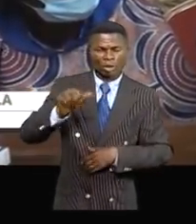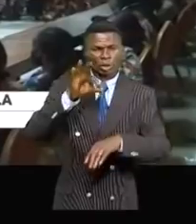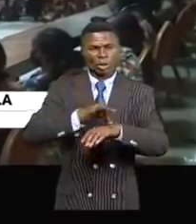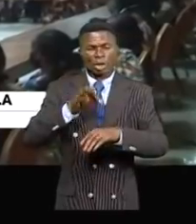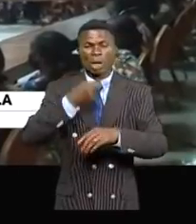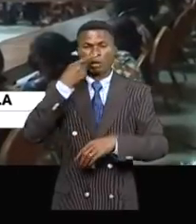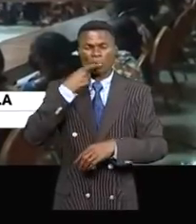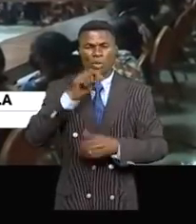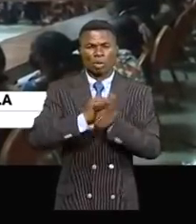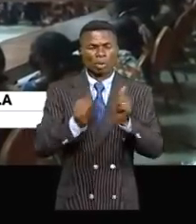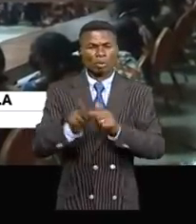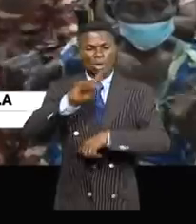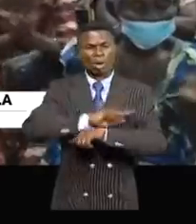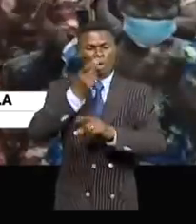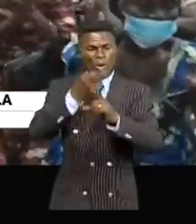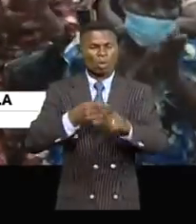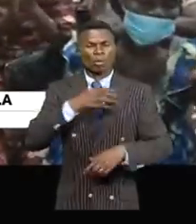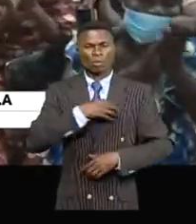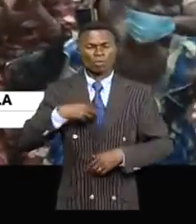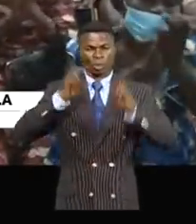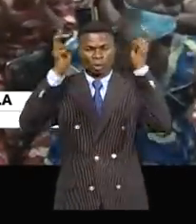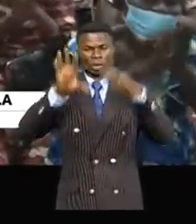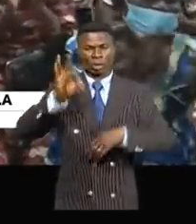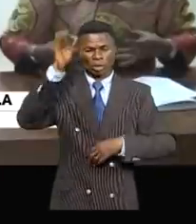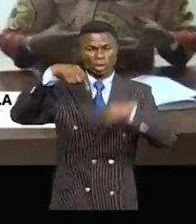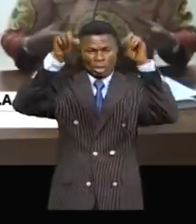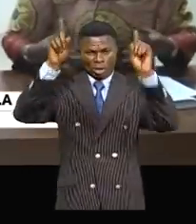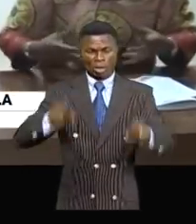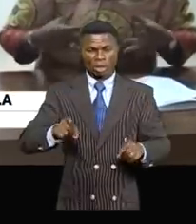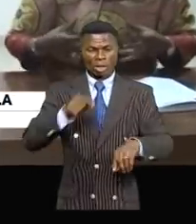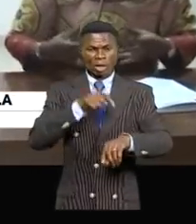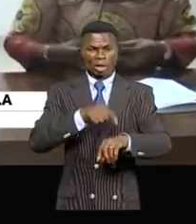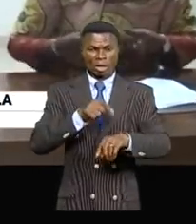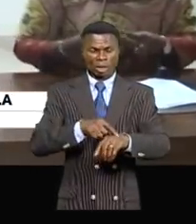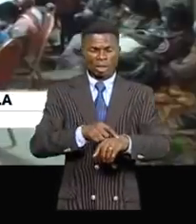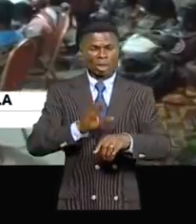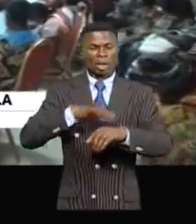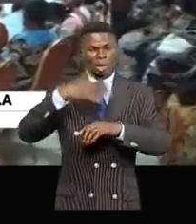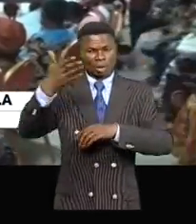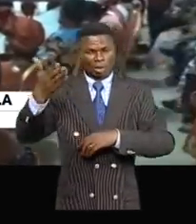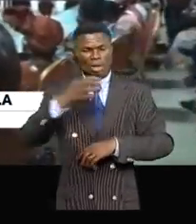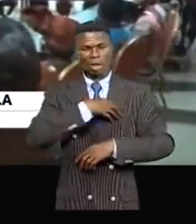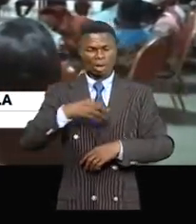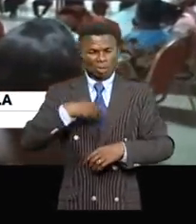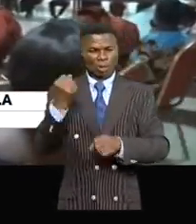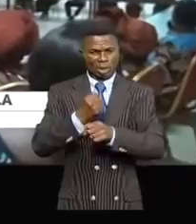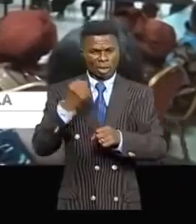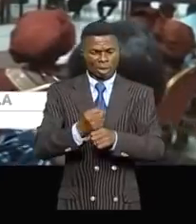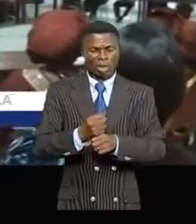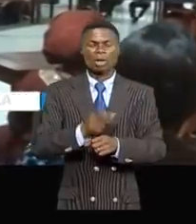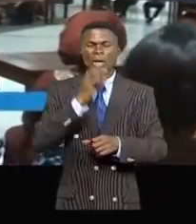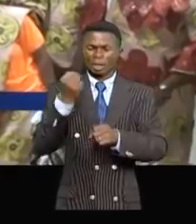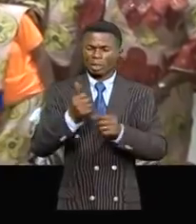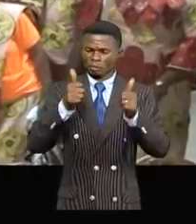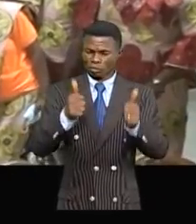de parler de soi en ce mois de la femme, selon le thème choisi pour l'année. Le moment du compte viendra et les femmes s'assureront qu'elles auront fait